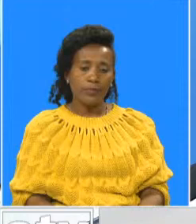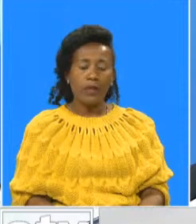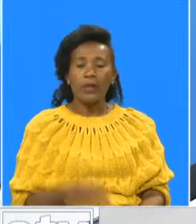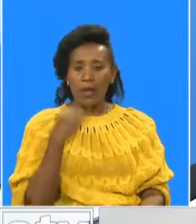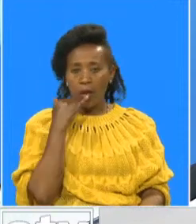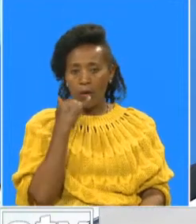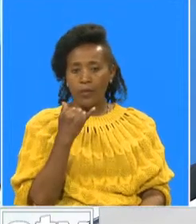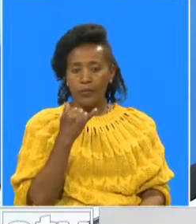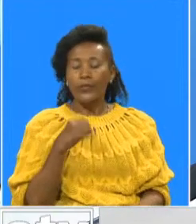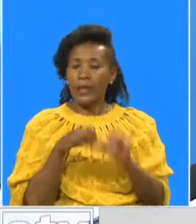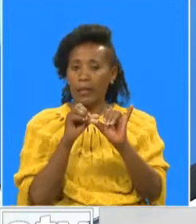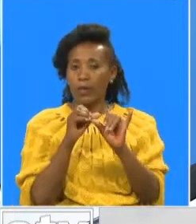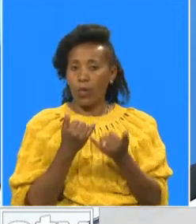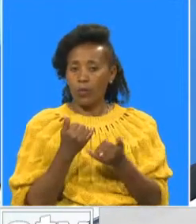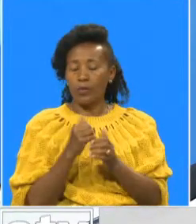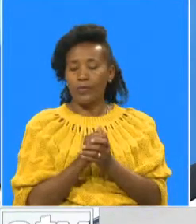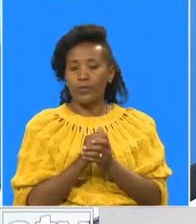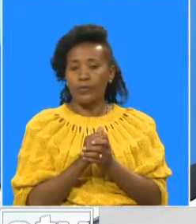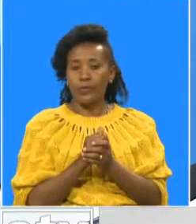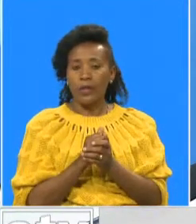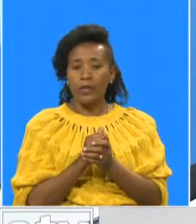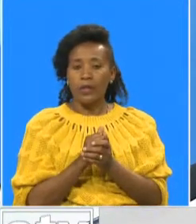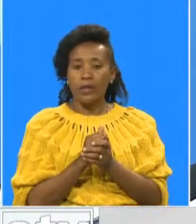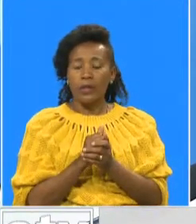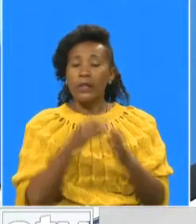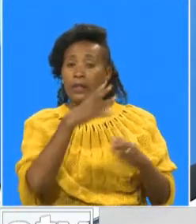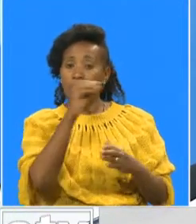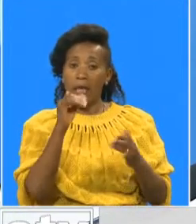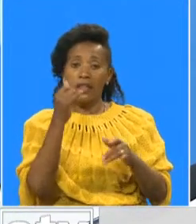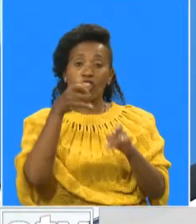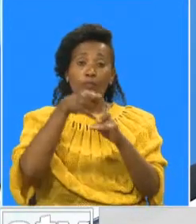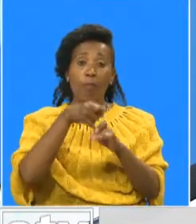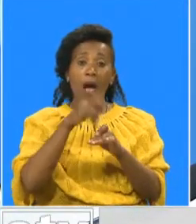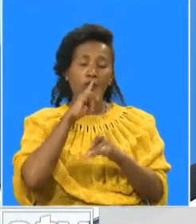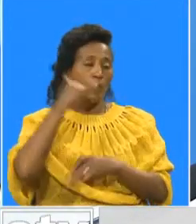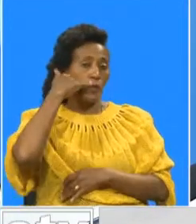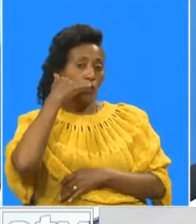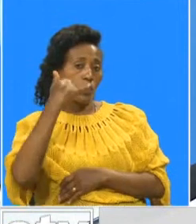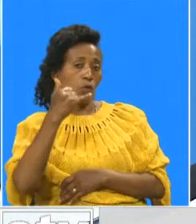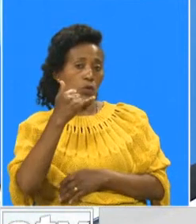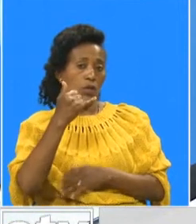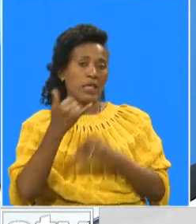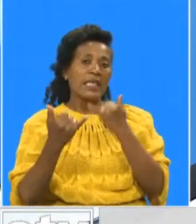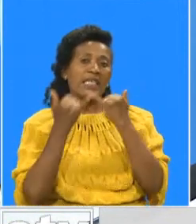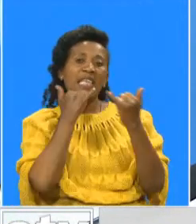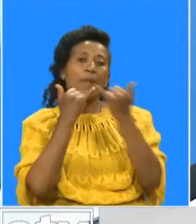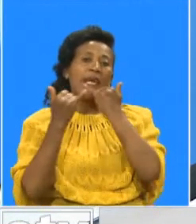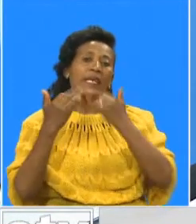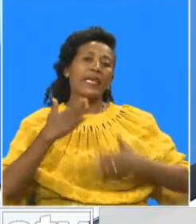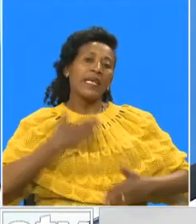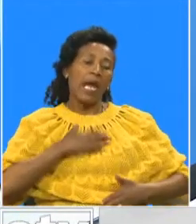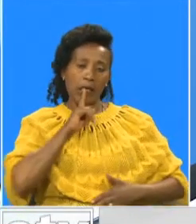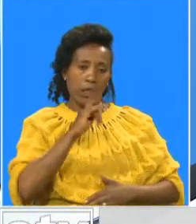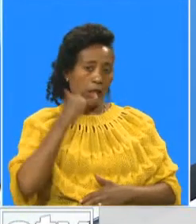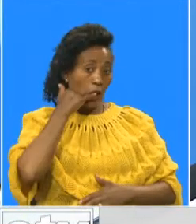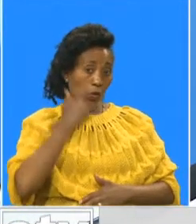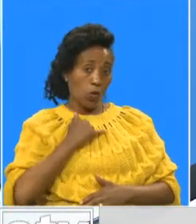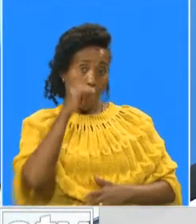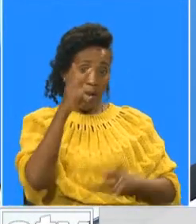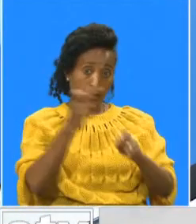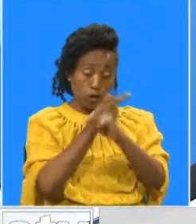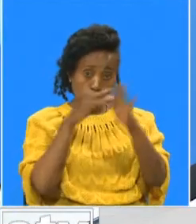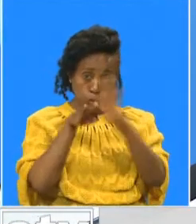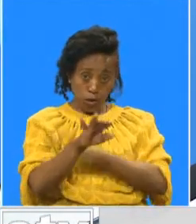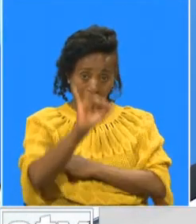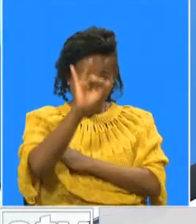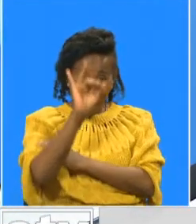ሄሎ፣ ይቀጥሉ። እና ከጅማ ነው የምደውለው። ተበዳይ ነኝ ብዬ ነው እየደወልኩ ያለሁት። በአንድ ድርጅት